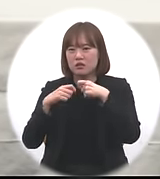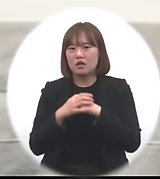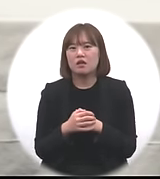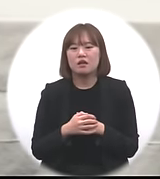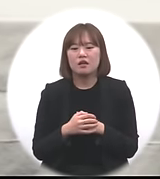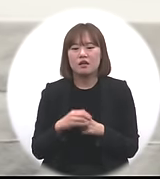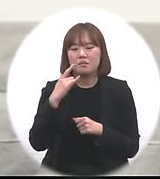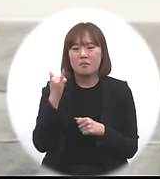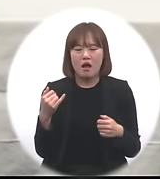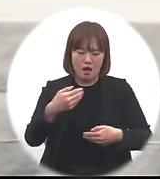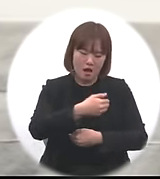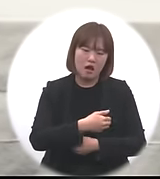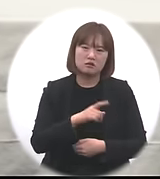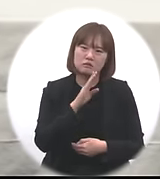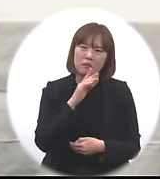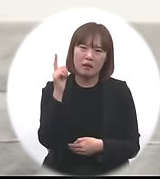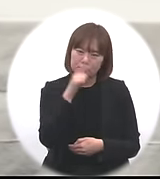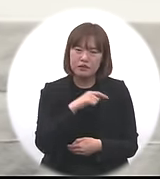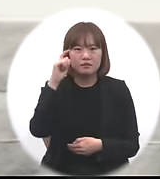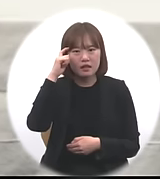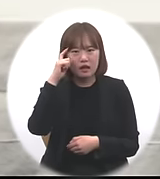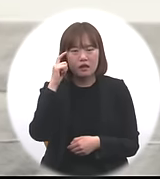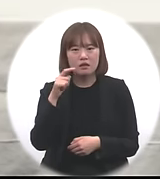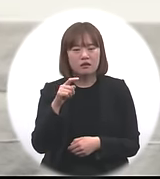안아주지도 않고 모질기도 하다. 이게 제대로 된 부모인 거죠.